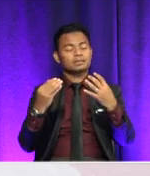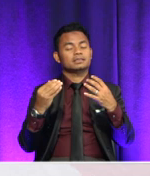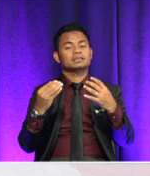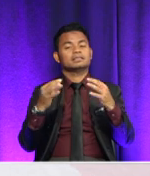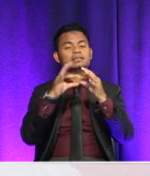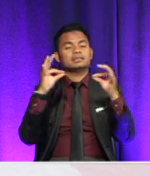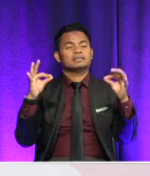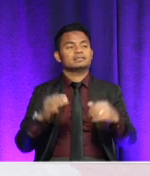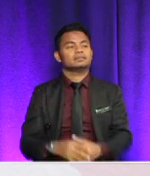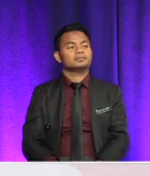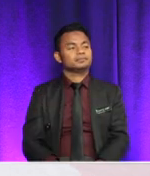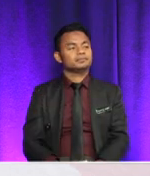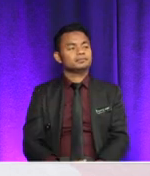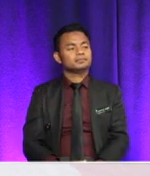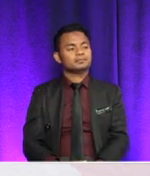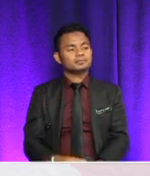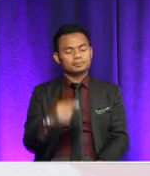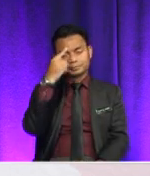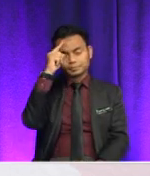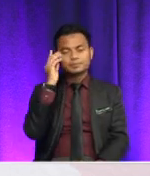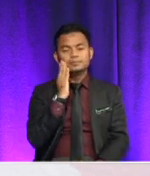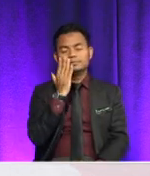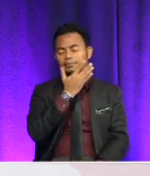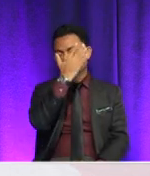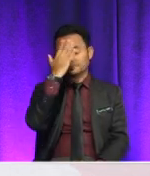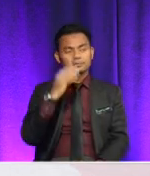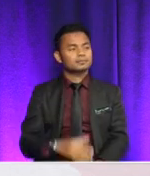angkat tangan untuk kosmetik silahkan